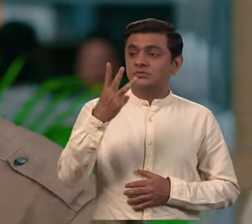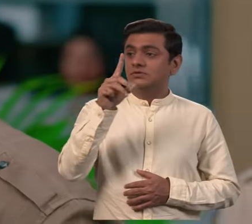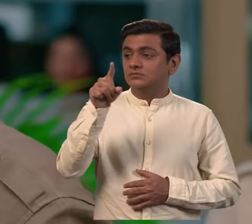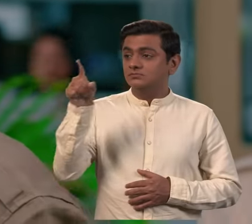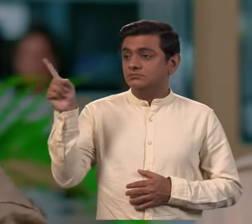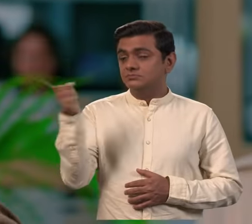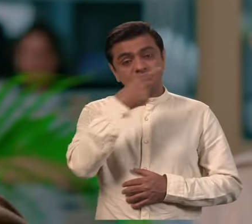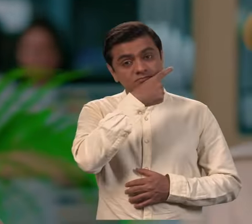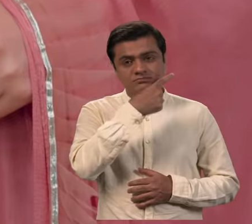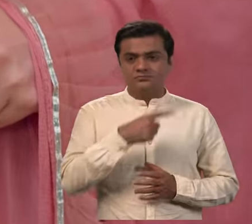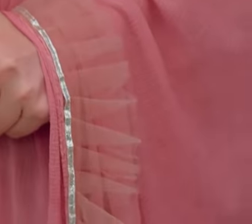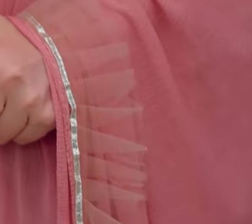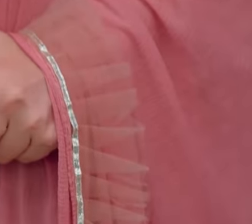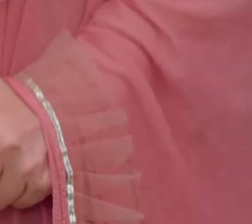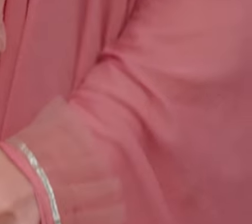इतने को लेके आओ।